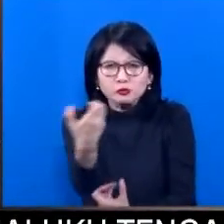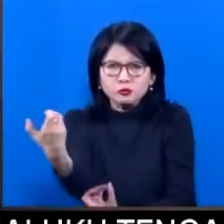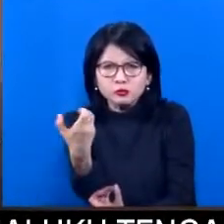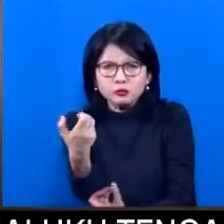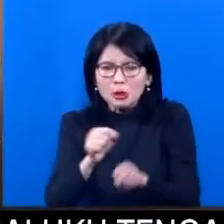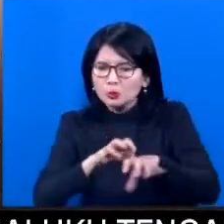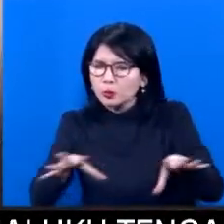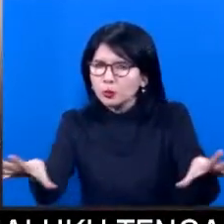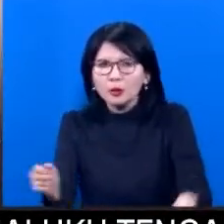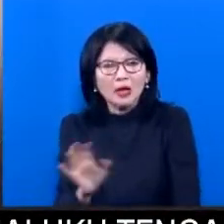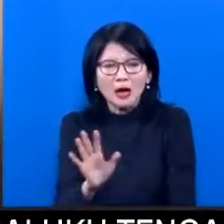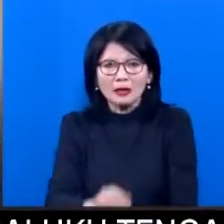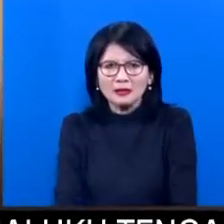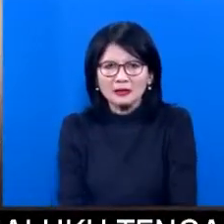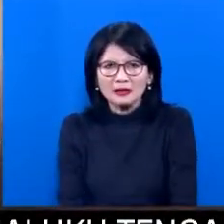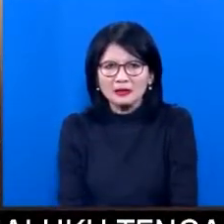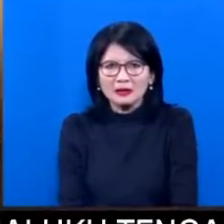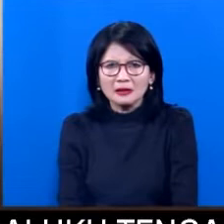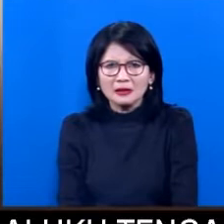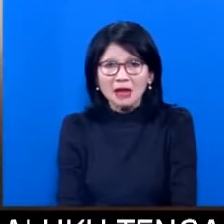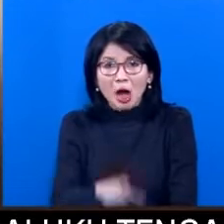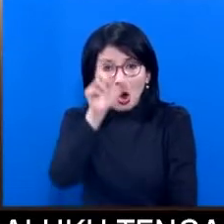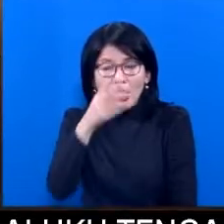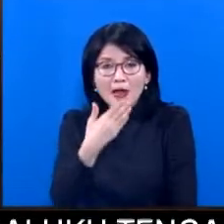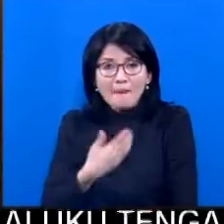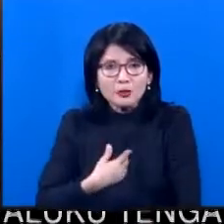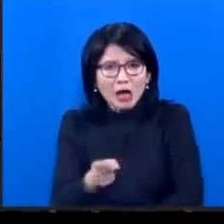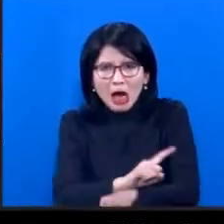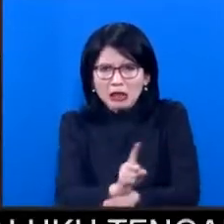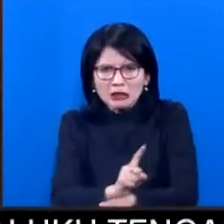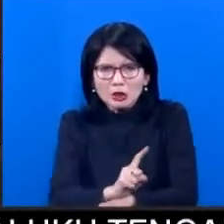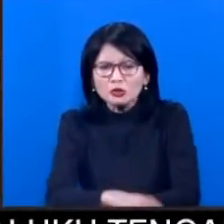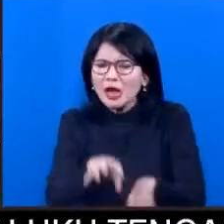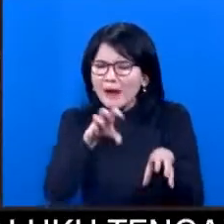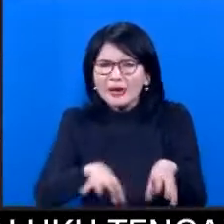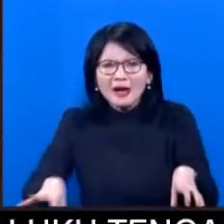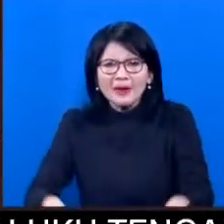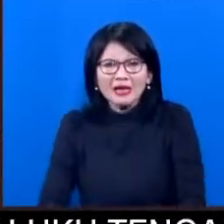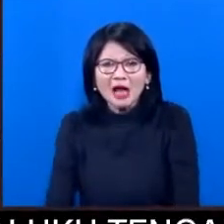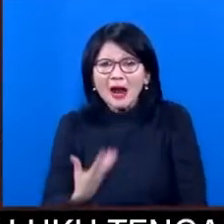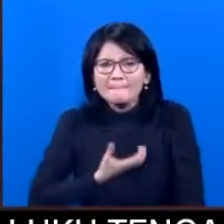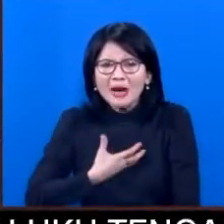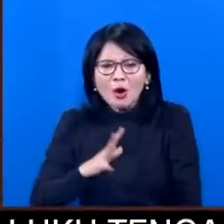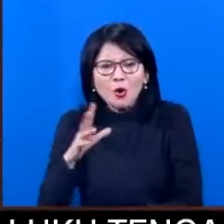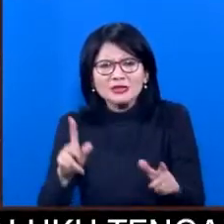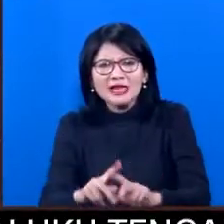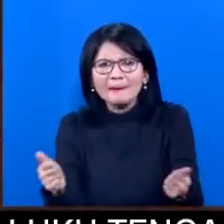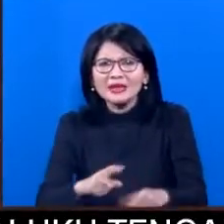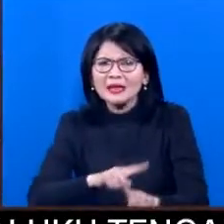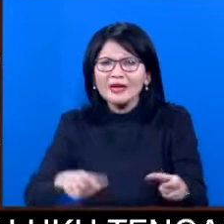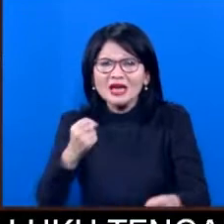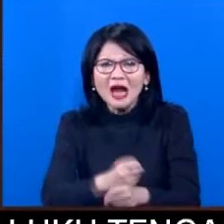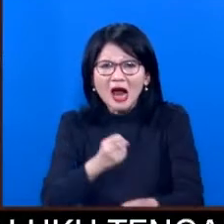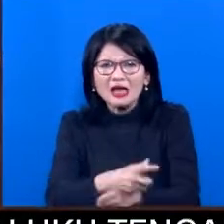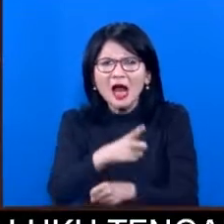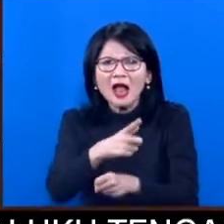meluas. Menurut warga, para pemilik kios tak sempat menyelamatkan harta benda mereka karena saat api membesar